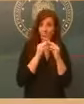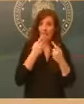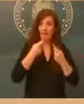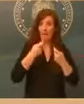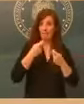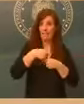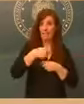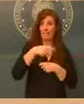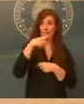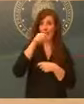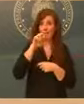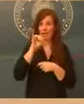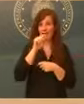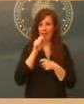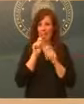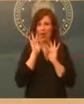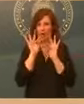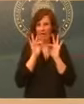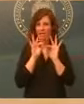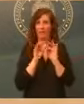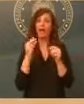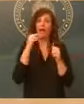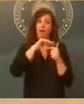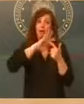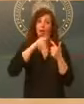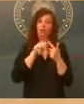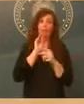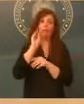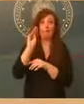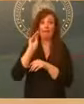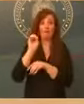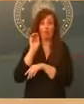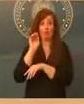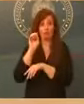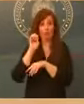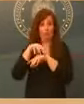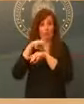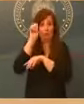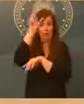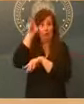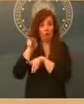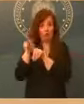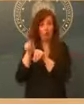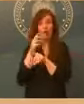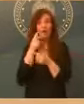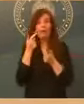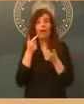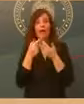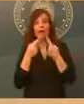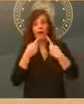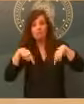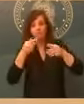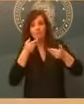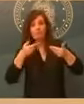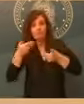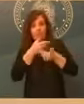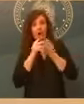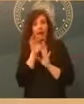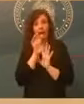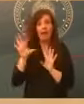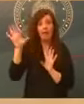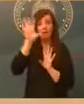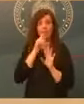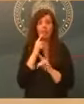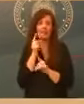invece al ministro dell'istruzione volevo chiedere se insomma durante la conferenza con le regioni avete convinto anche il governatore De Luca